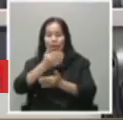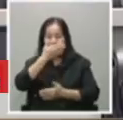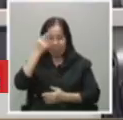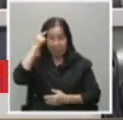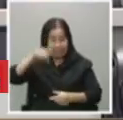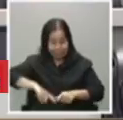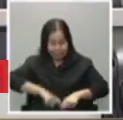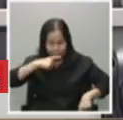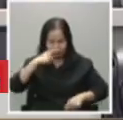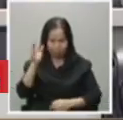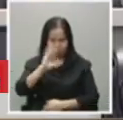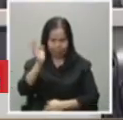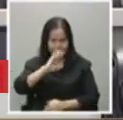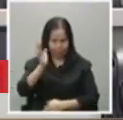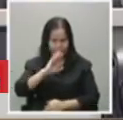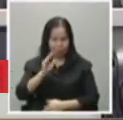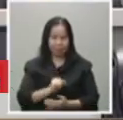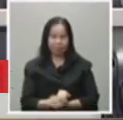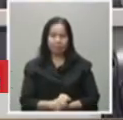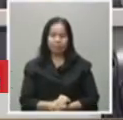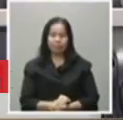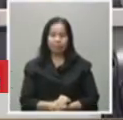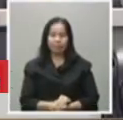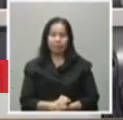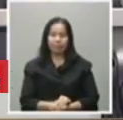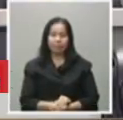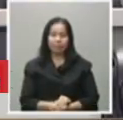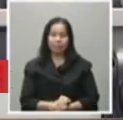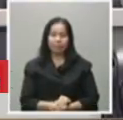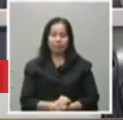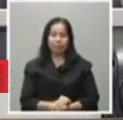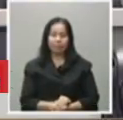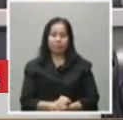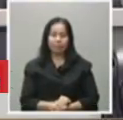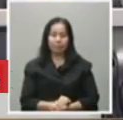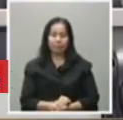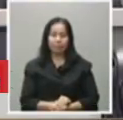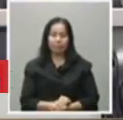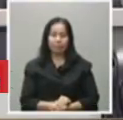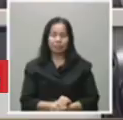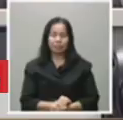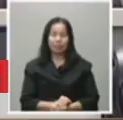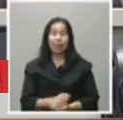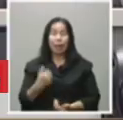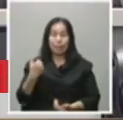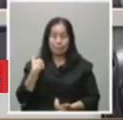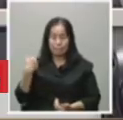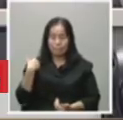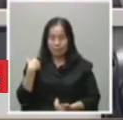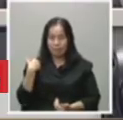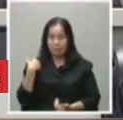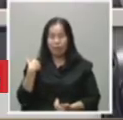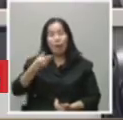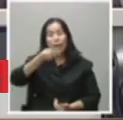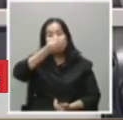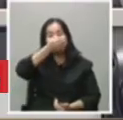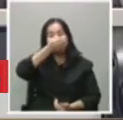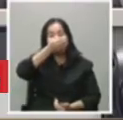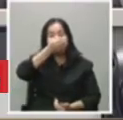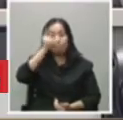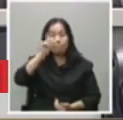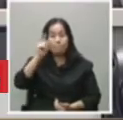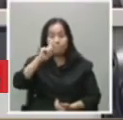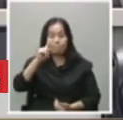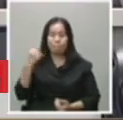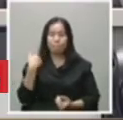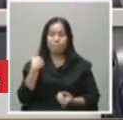ลึกท่านประธานที่เคารพครับมีโคโรนา91โอ้โหสำนักนายก